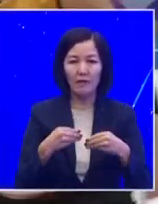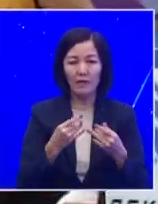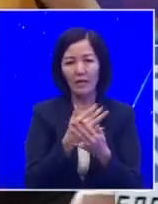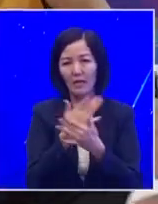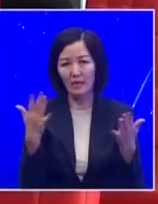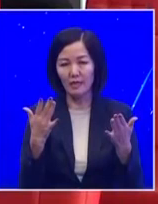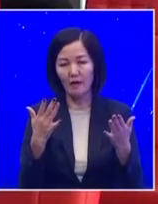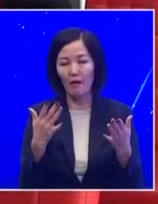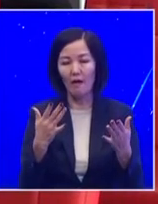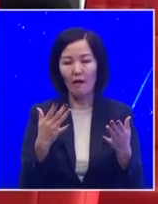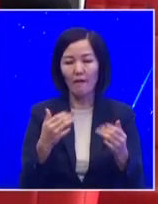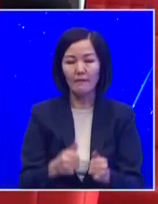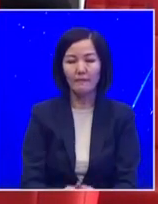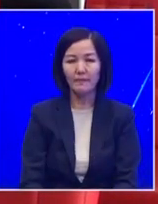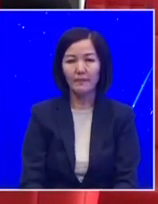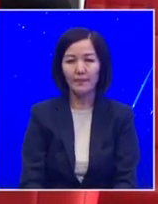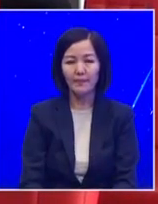и даже командная форма.